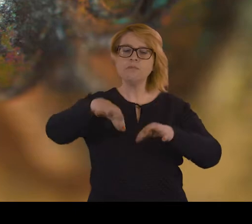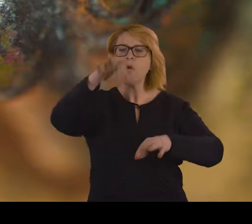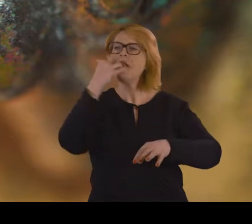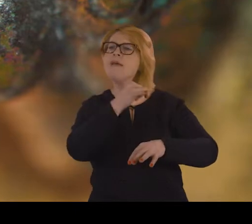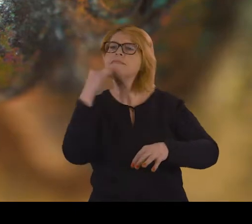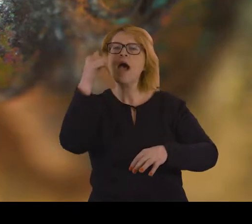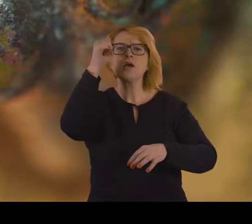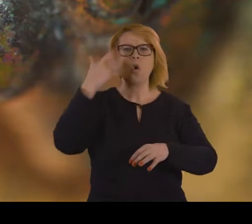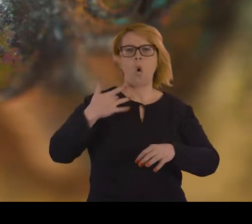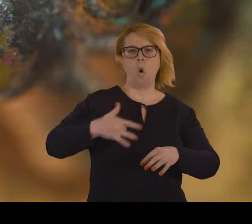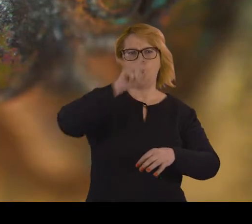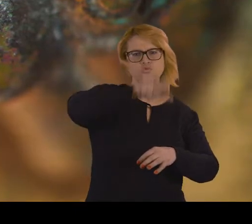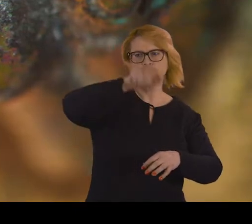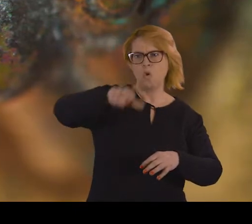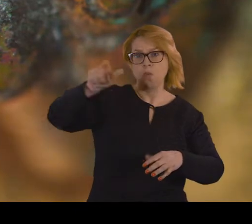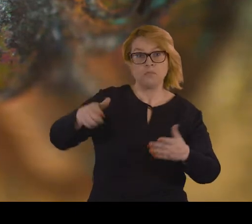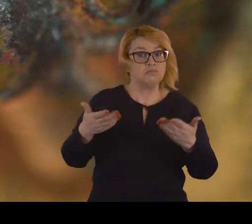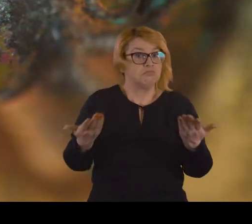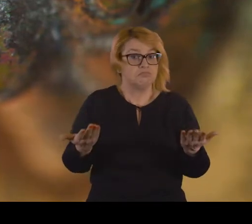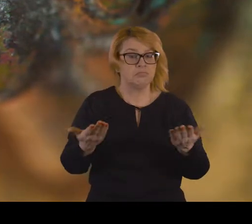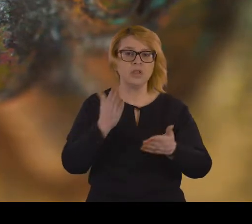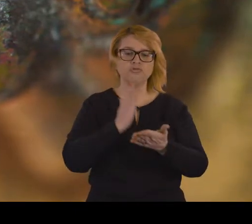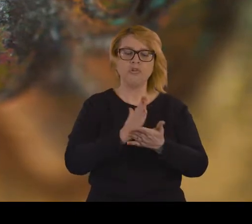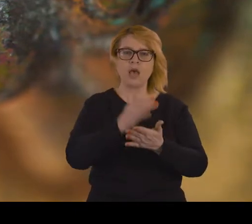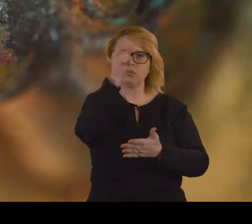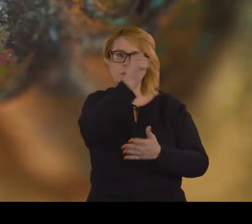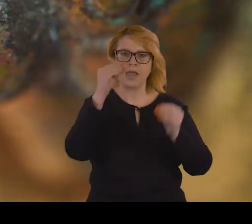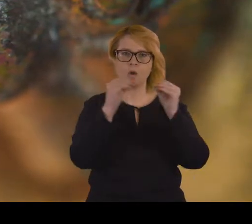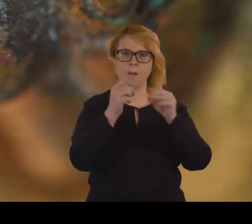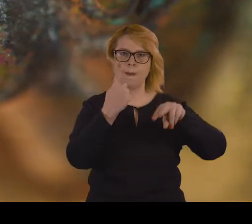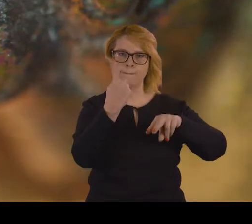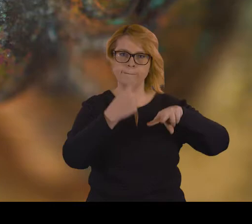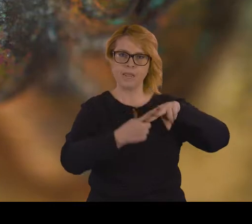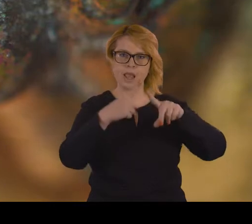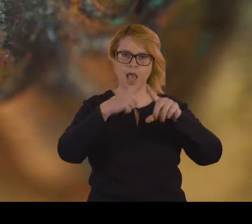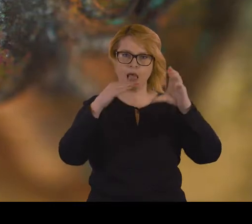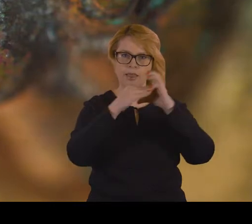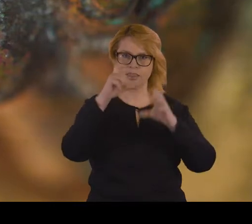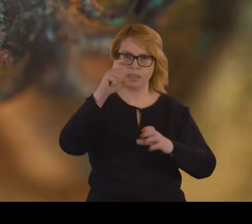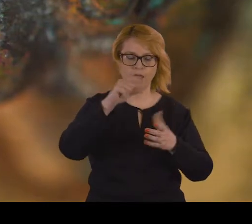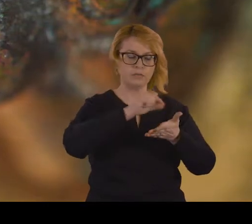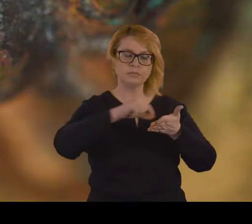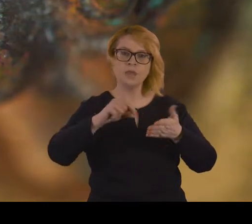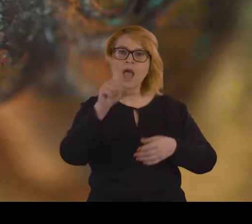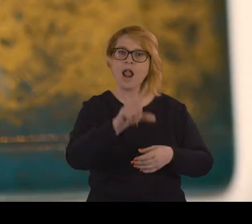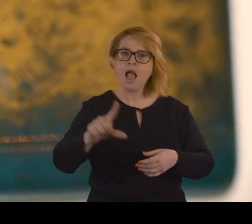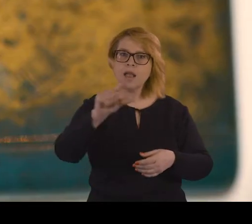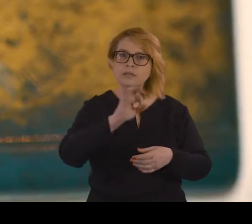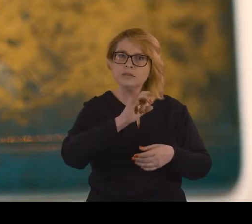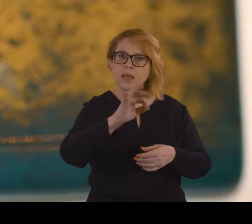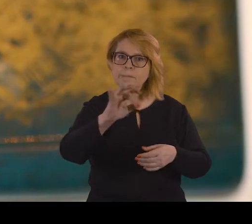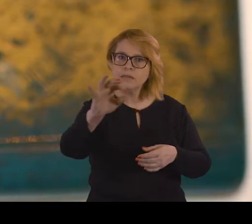volených osôb. Najčastejšie sa objavuje meno Biatek. Nápisy na minciach sú napísané